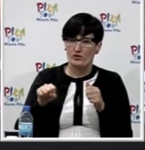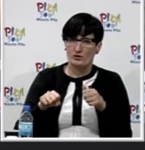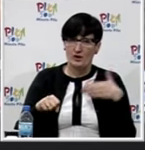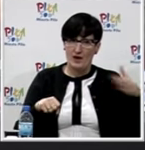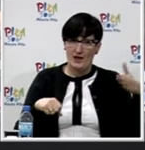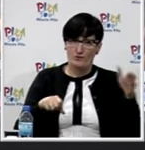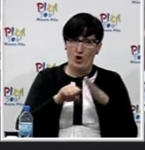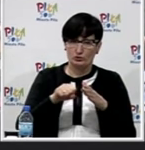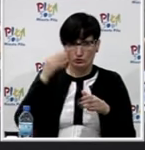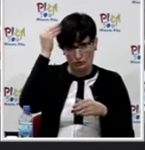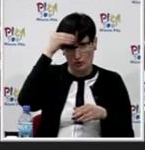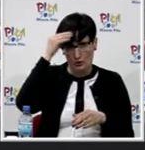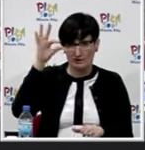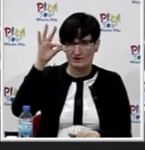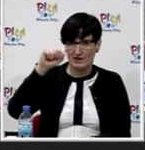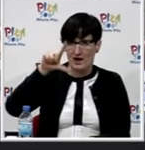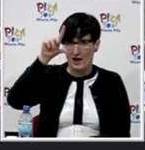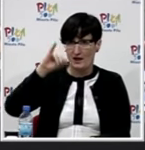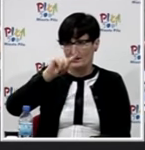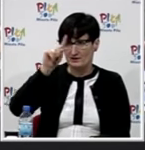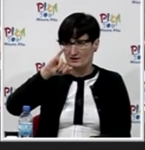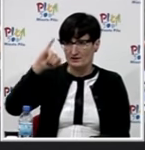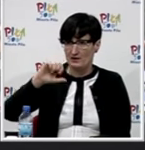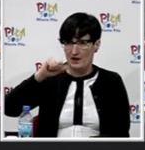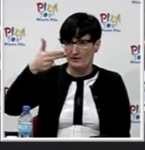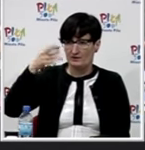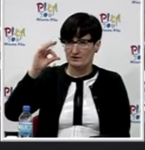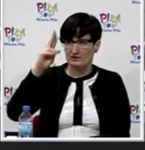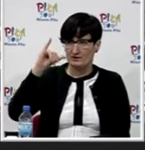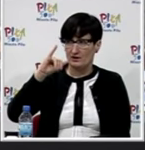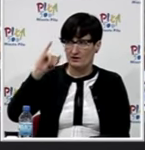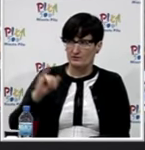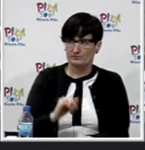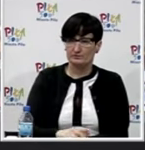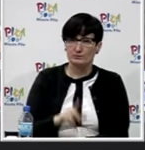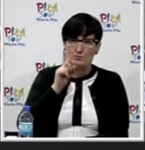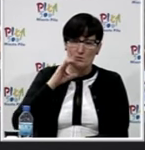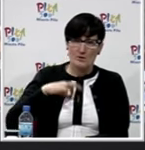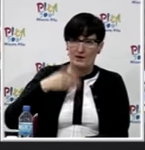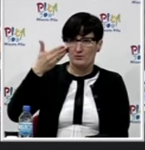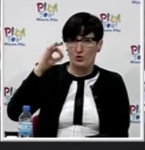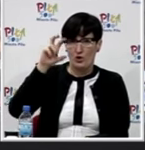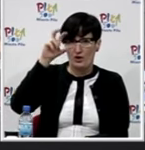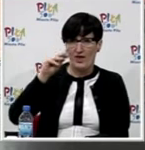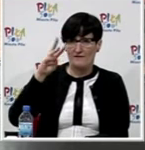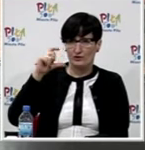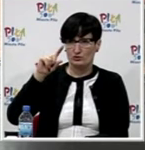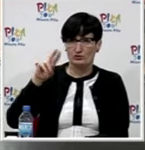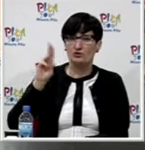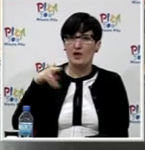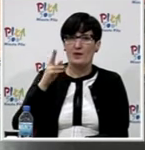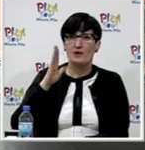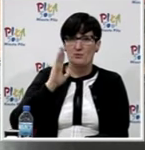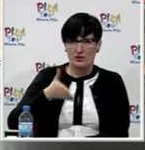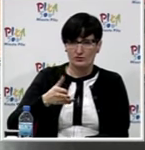szkoły salezjańskiej. Po przeciwny. Pan przewodniczący Krzysztof Muchewicz. Mam pytanie. Mniej więcej kiedy rozpocznie się